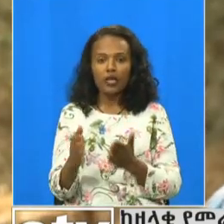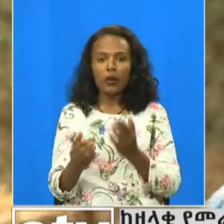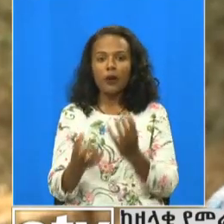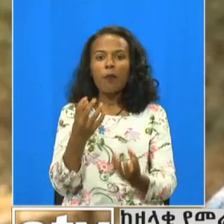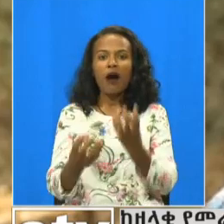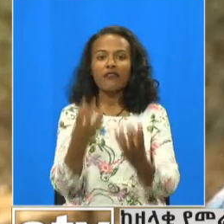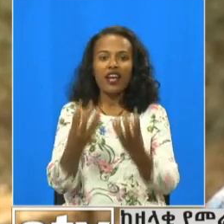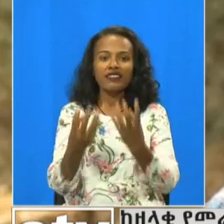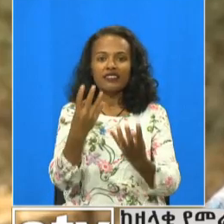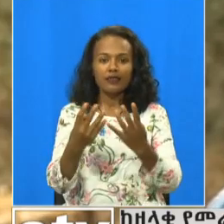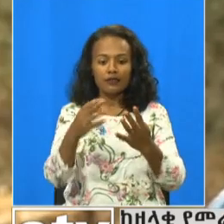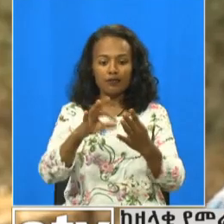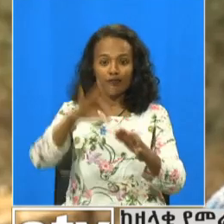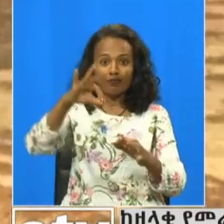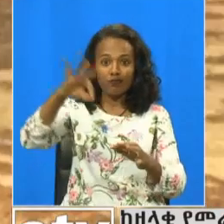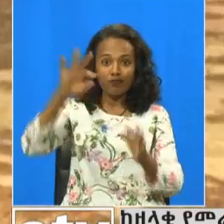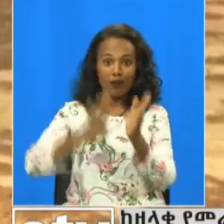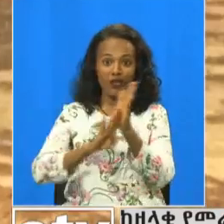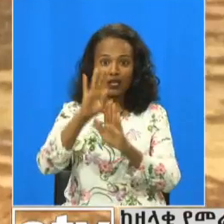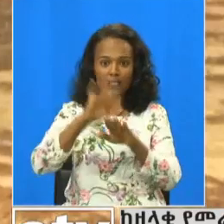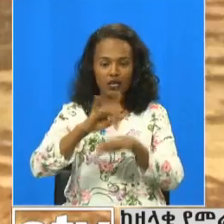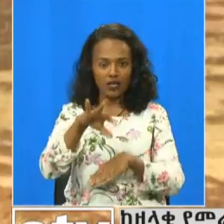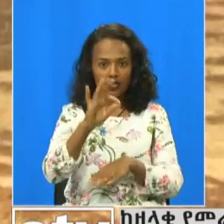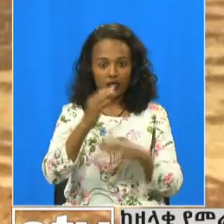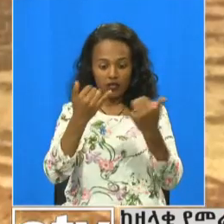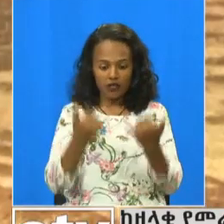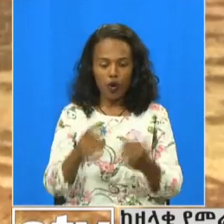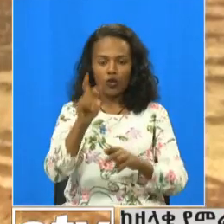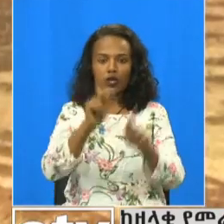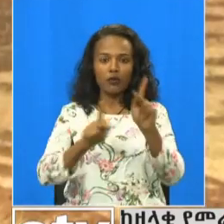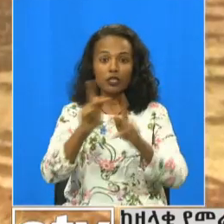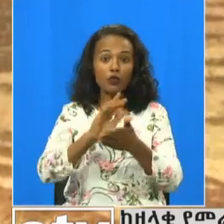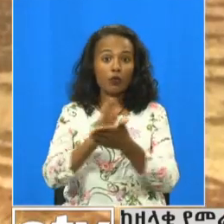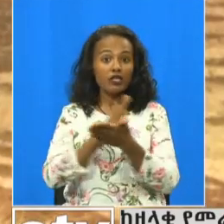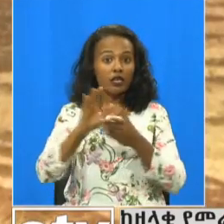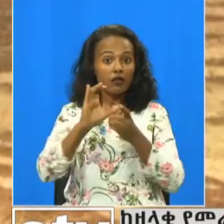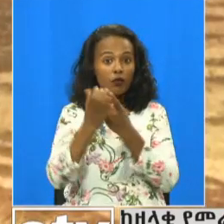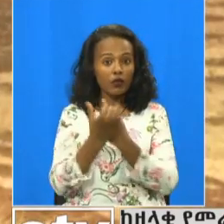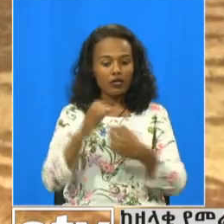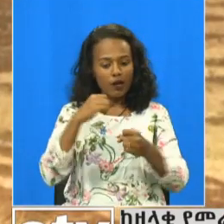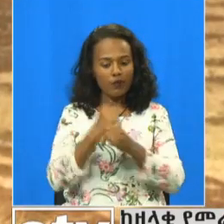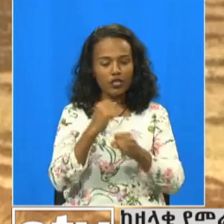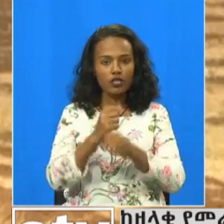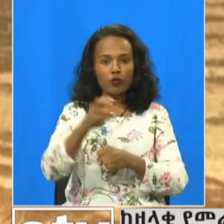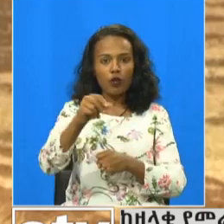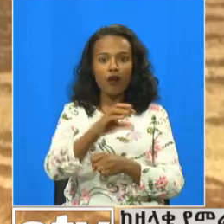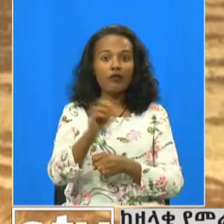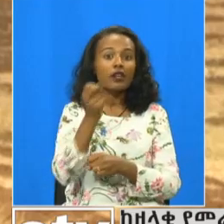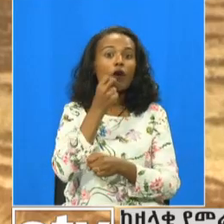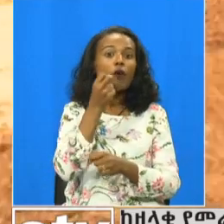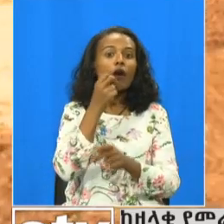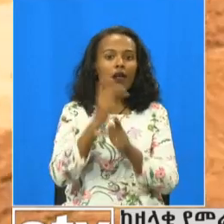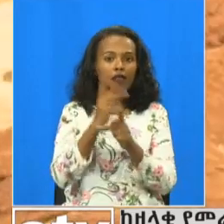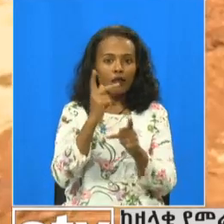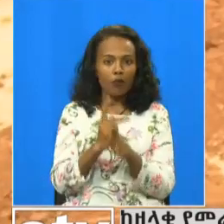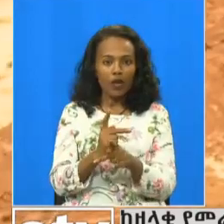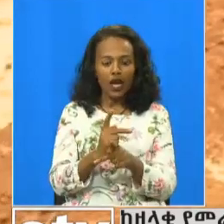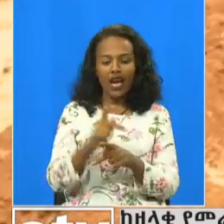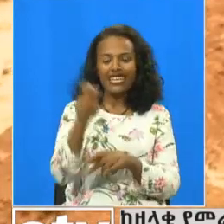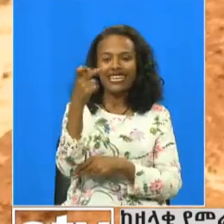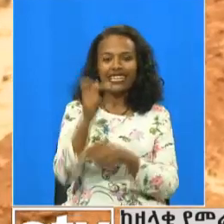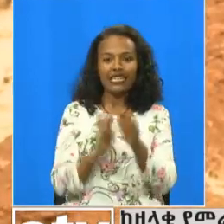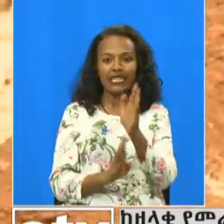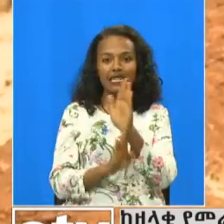በማፍላት ላይ ዝግጅት እያደረግን የምንገኘው ማለት ነው። እስካሁንም ህብረተሰቡን ባሳተፈ መልኩ በተሰሩ የአፈርና ውሃ ጥበቃ ስራዎችና የደን